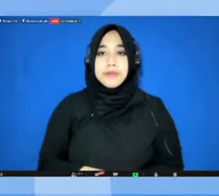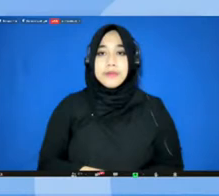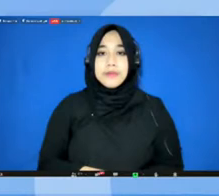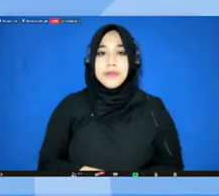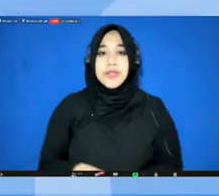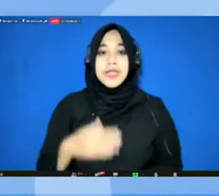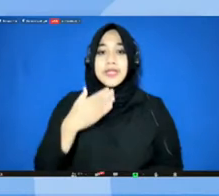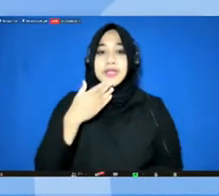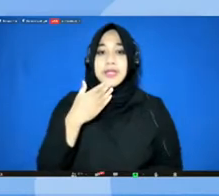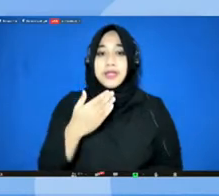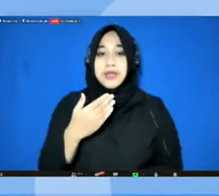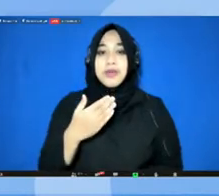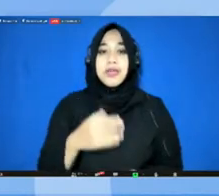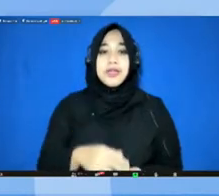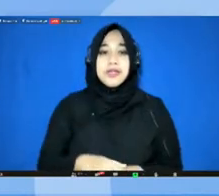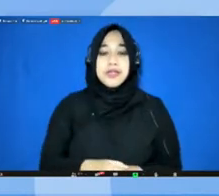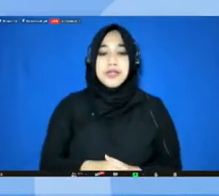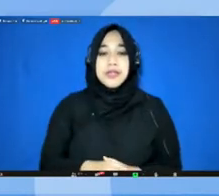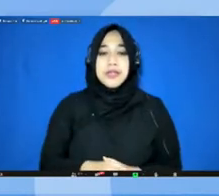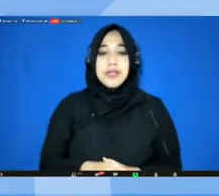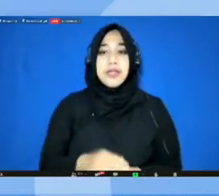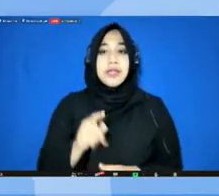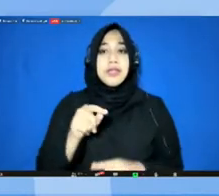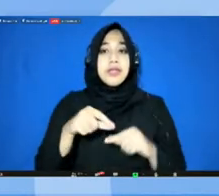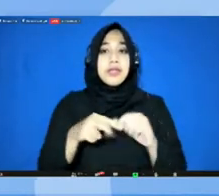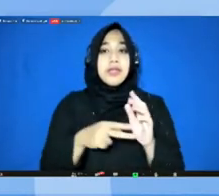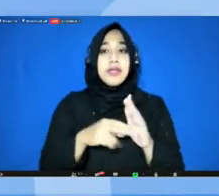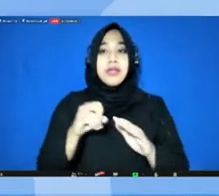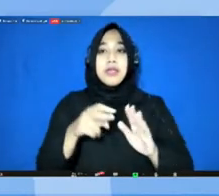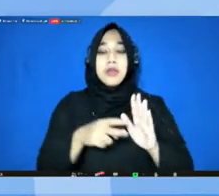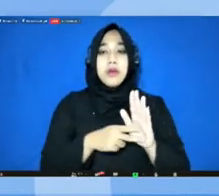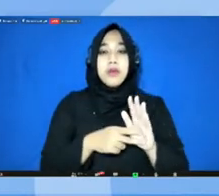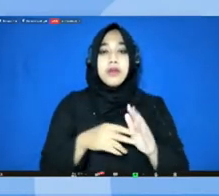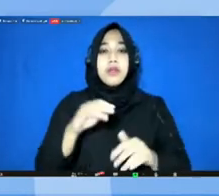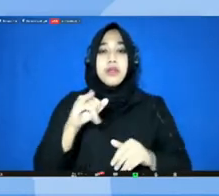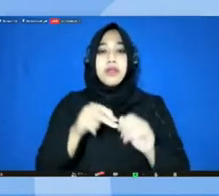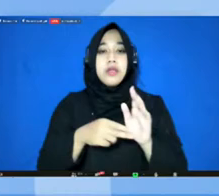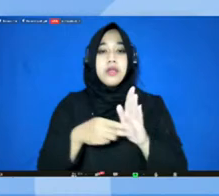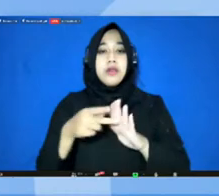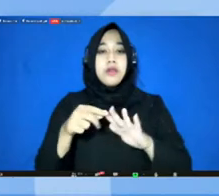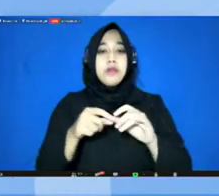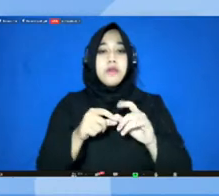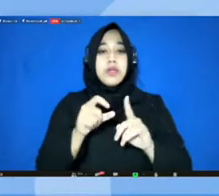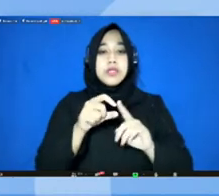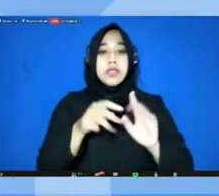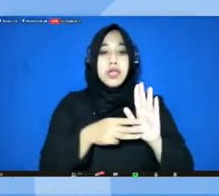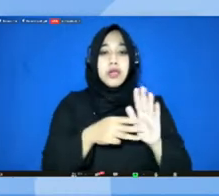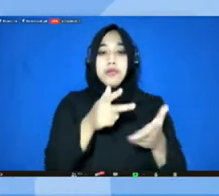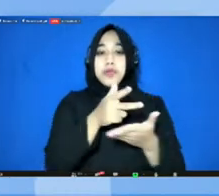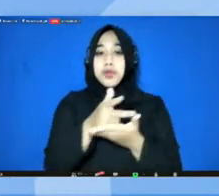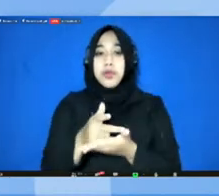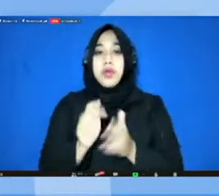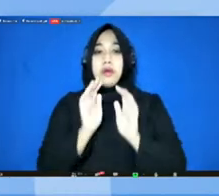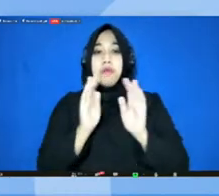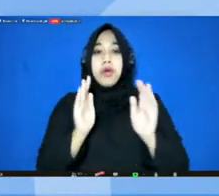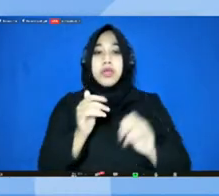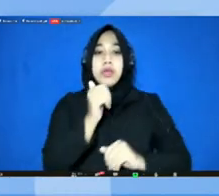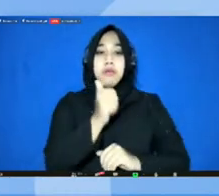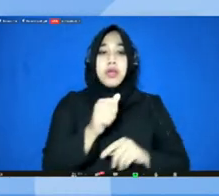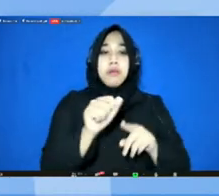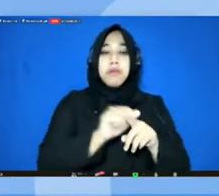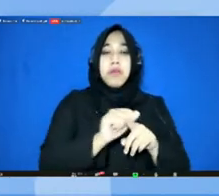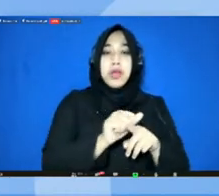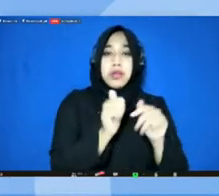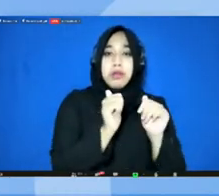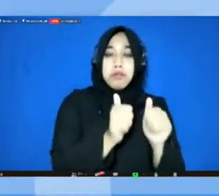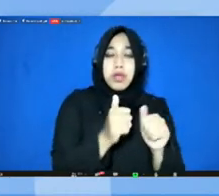Terima kasih Lean On by Invest DM dan juga Puspa atas videonya. Banyak hal baik, praktek baik